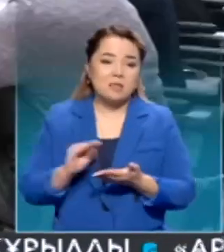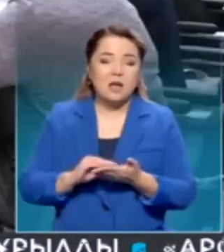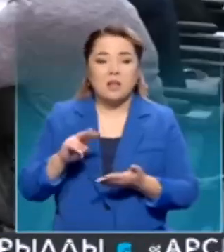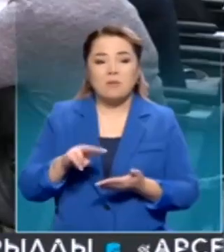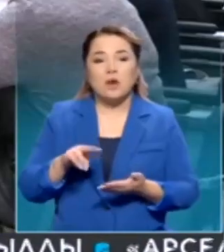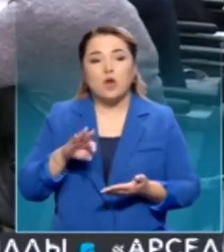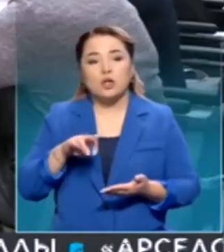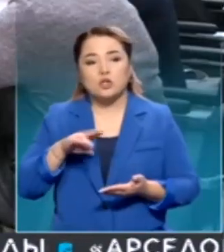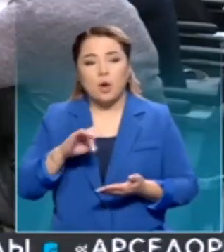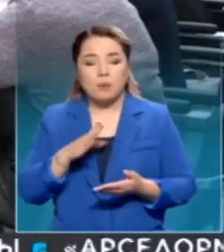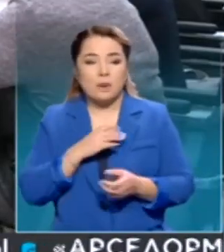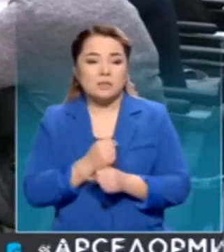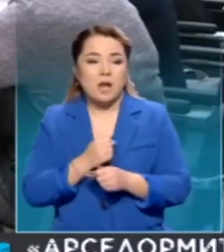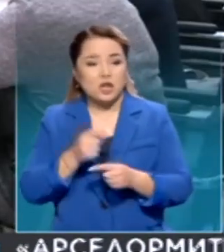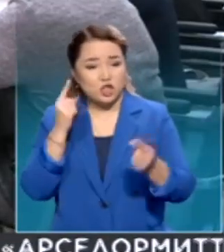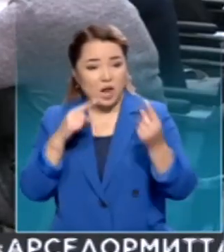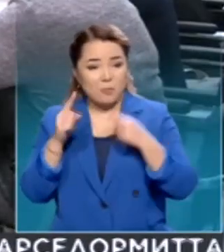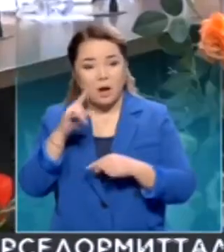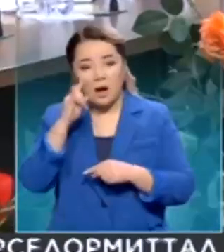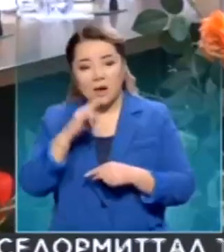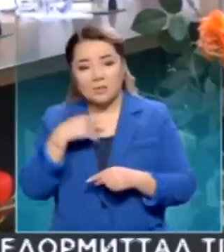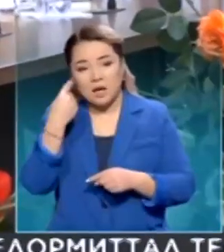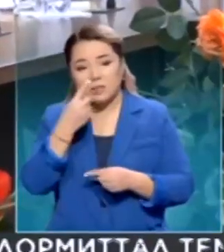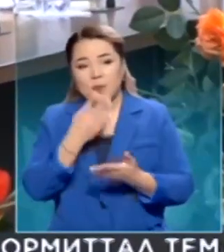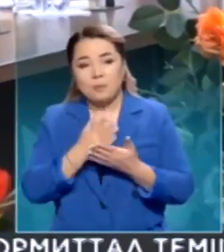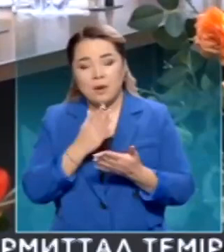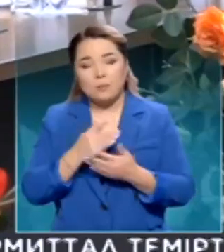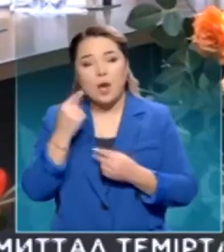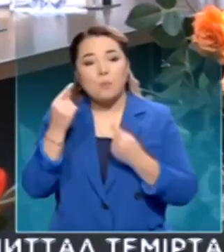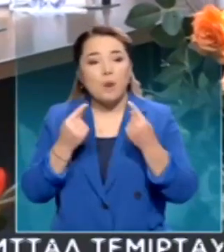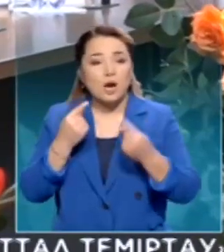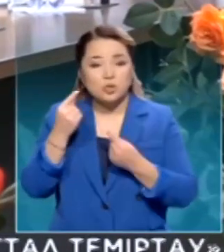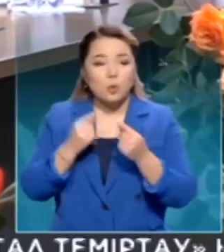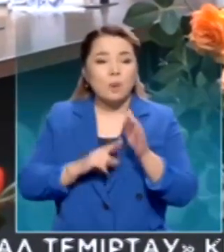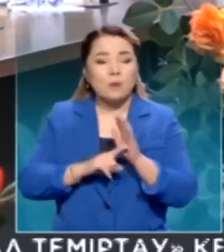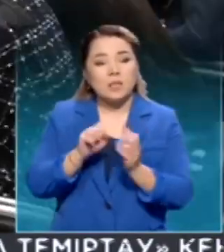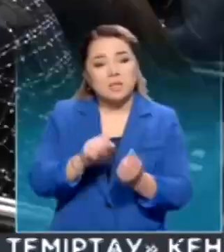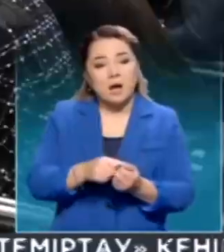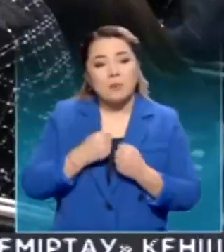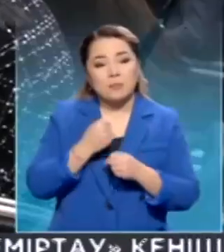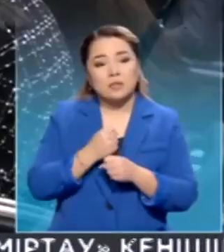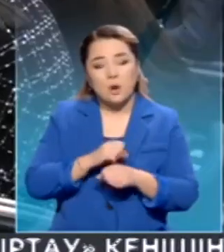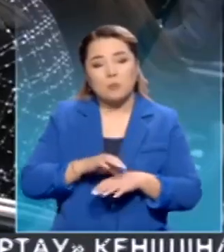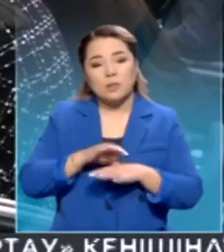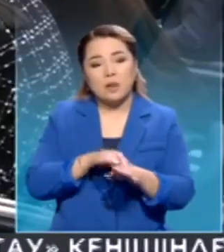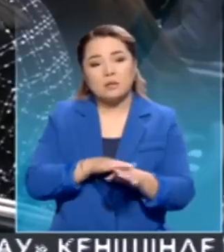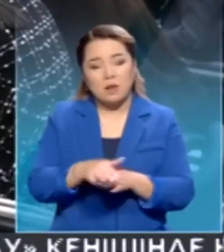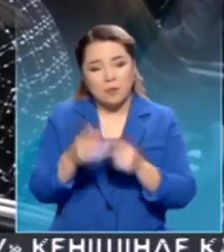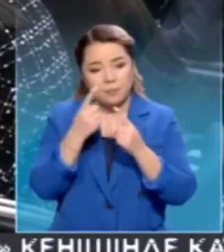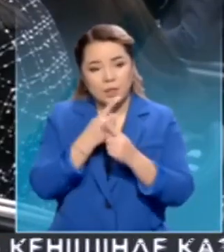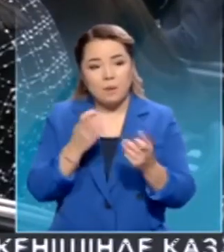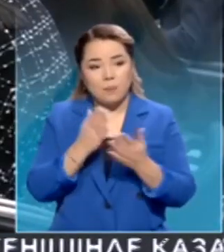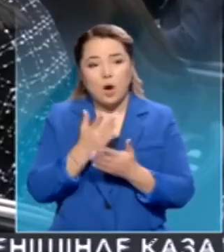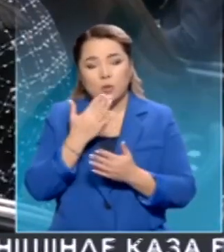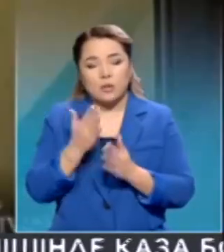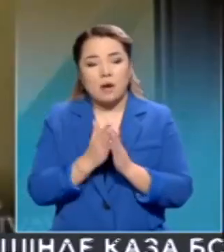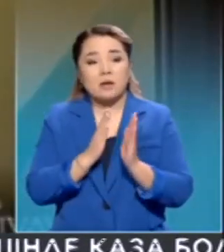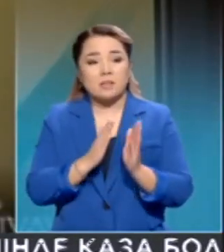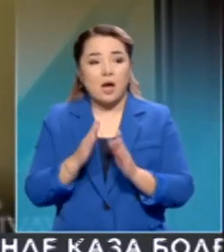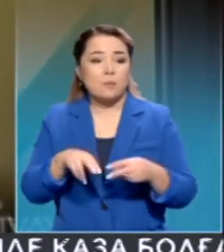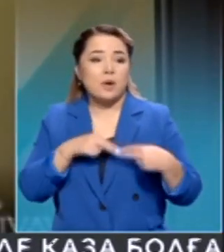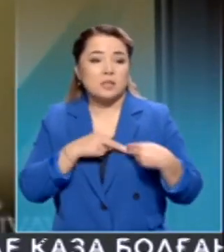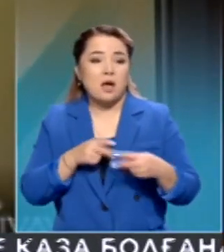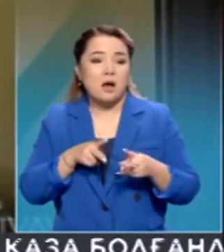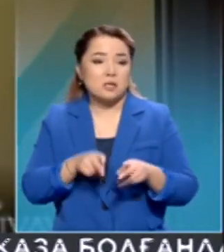Толстой шығармасындағы қазақ тіліндегі нұсқасы мазмұндама баспасында жарық көрді. Бүгін Алматыдағы ұлттық кітапханада сол